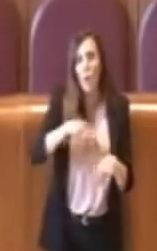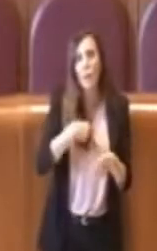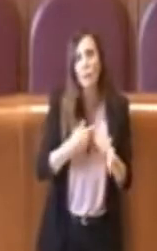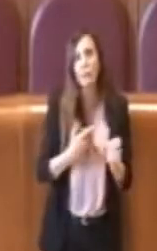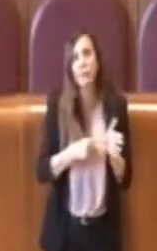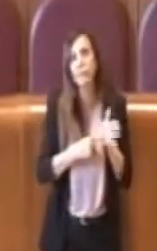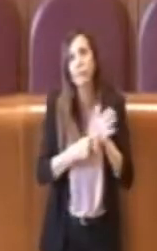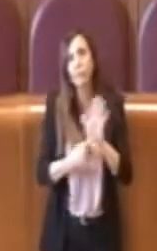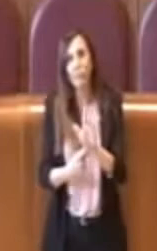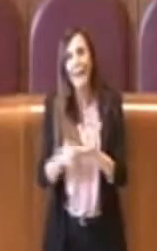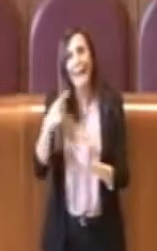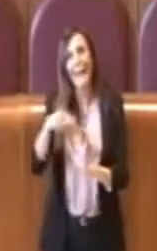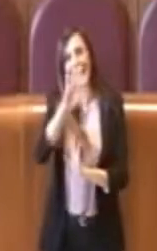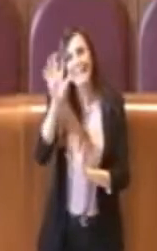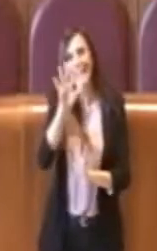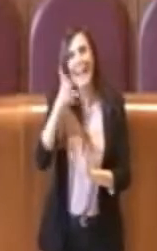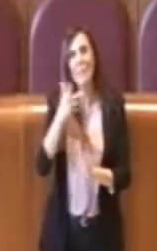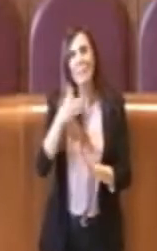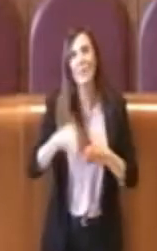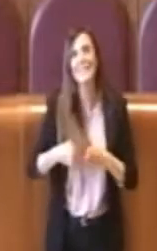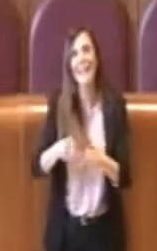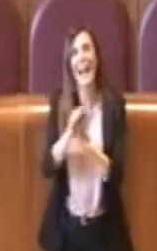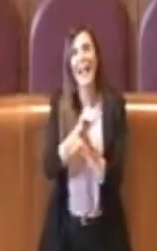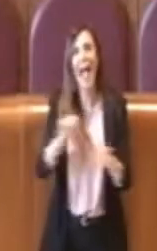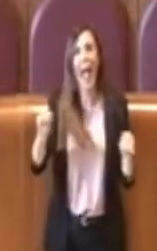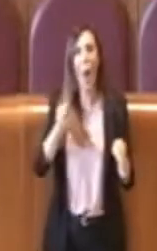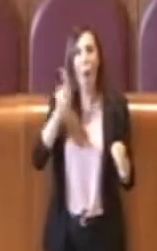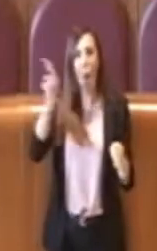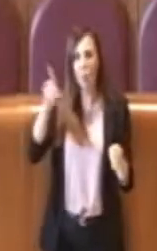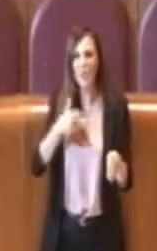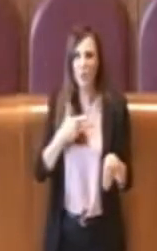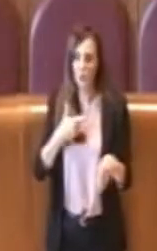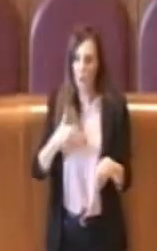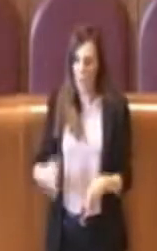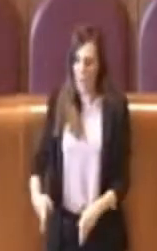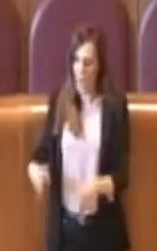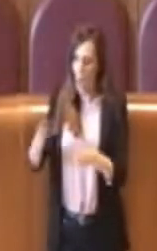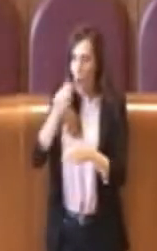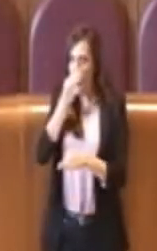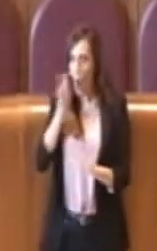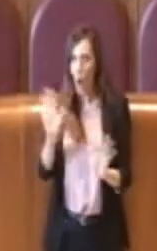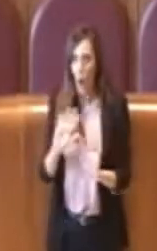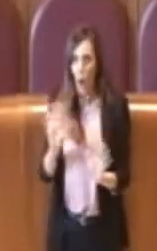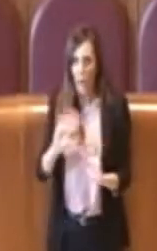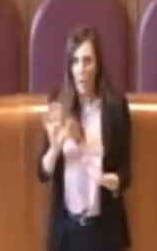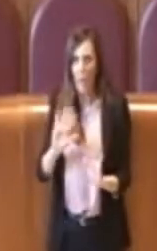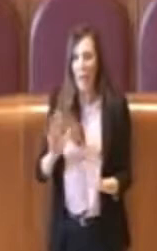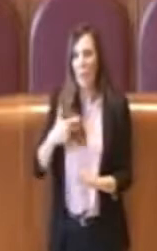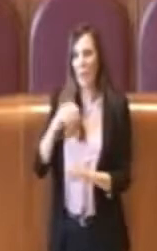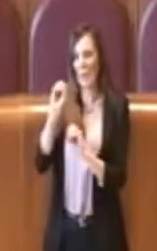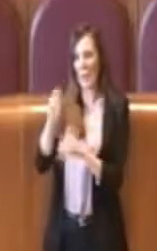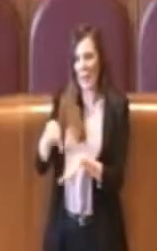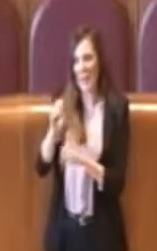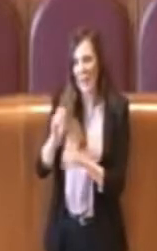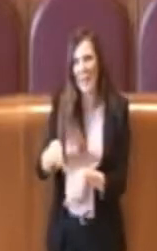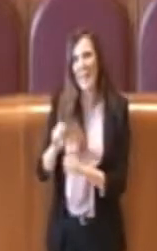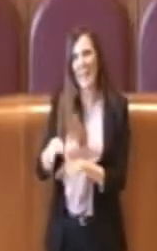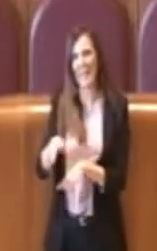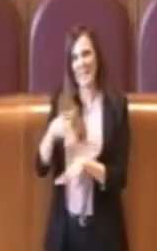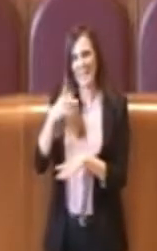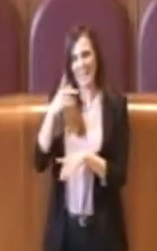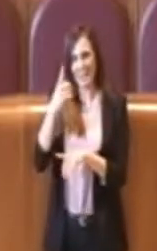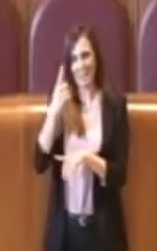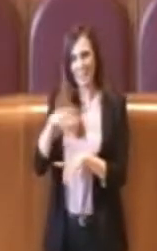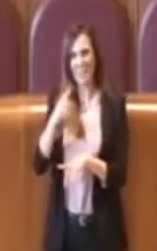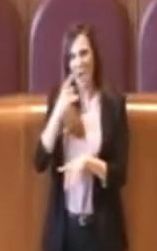strade dell'EUR, con questi indecenti cassonetti, dove appunto con i rifiuti, non vi dico, anche